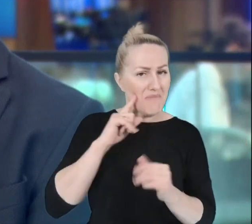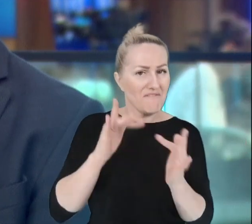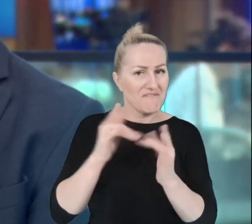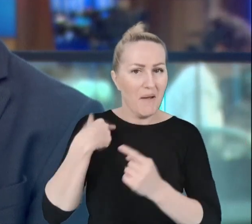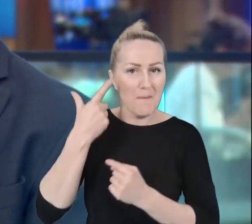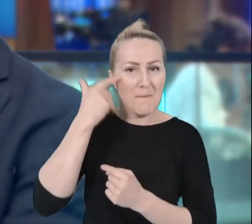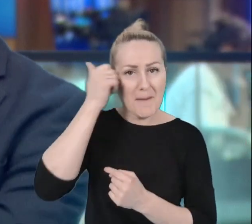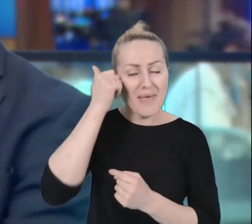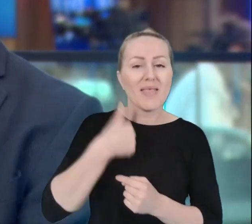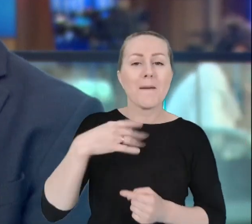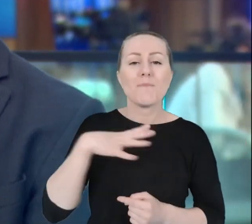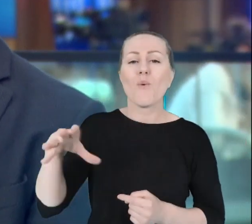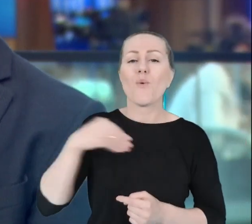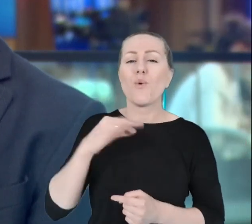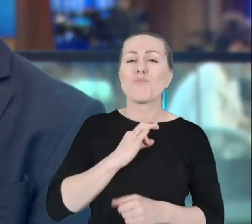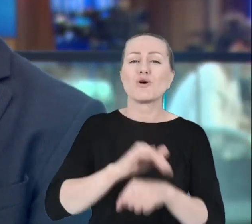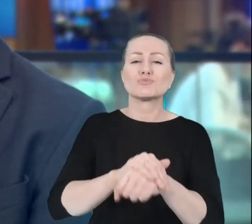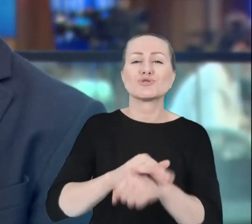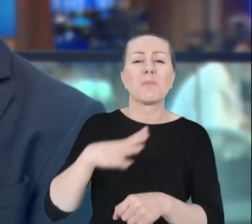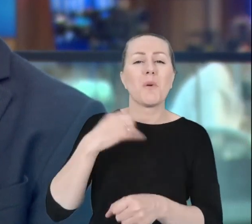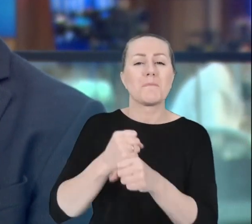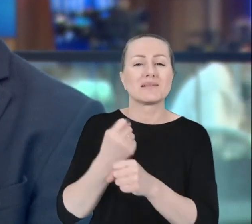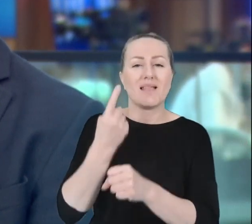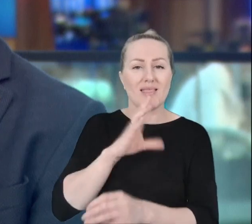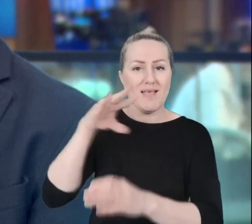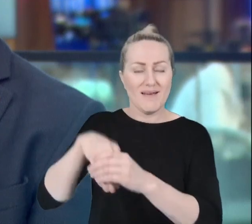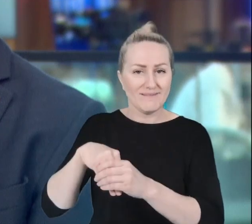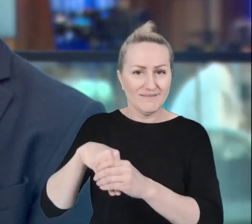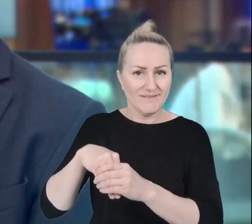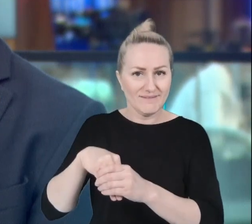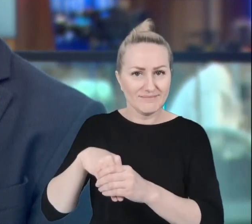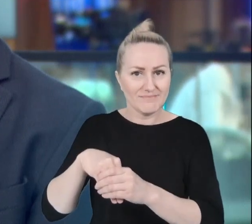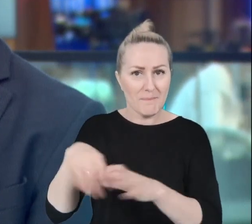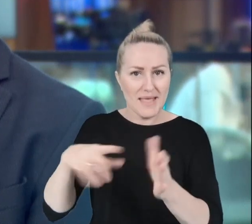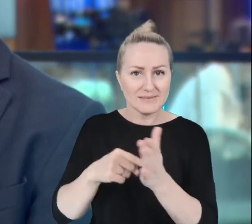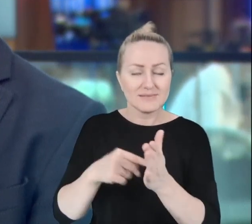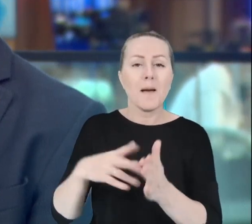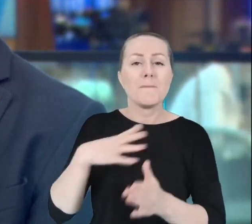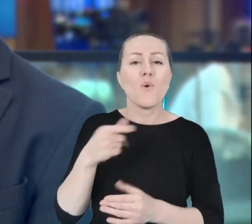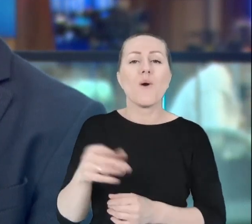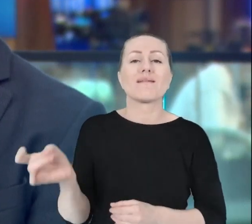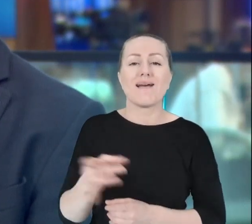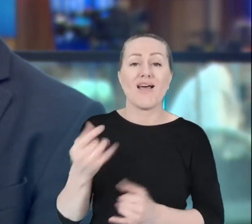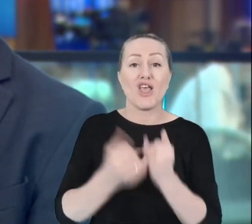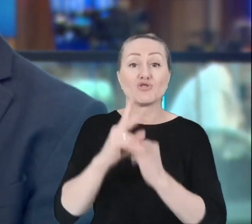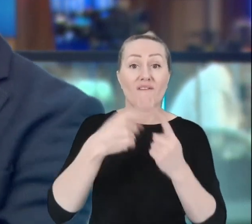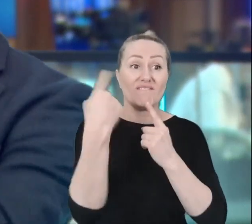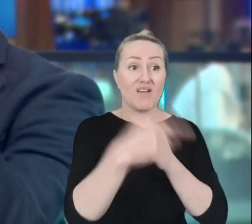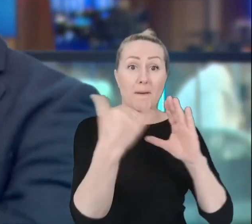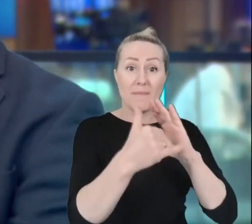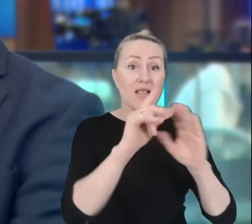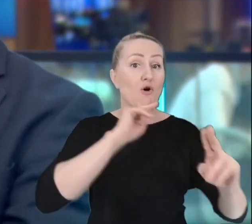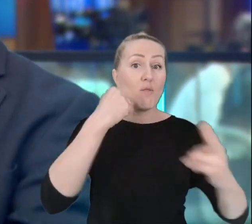moim przyjacielem, którym pracowaliśmy w jednej instytucji, taką grę, jeżeli ktoś wysyła maila i ktoś nie odpowiada w ciągu godziny, to przegrywa